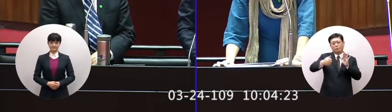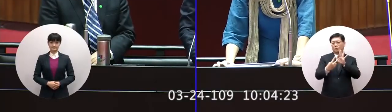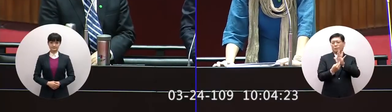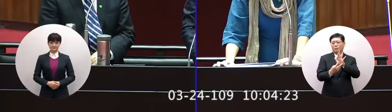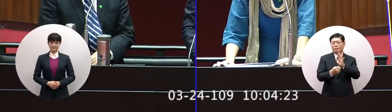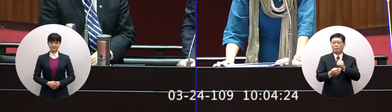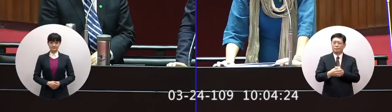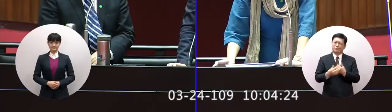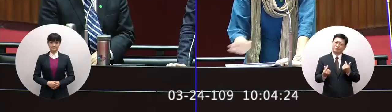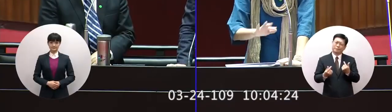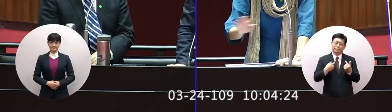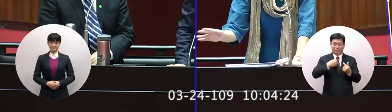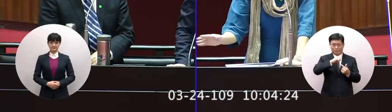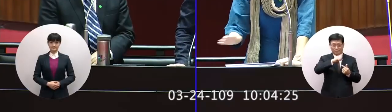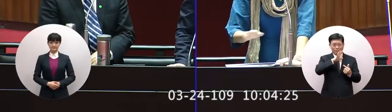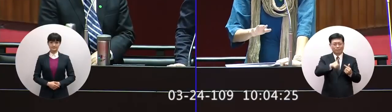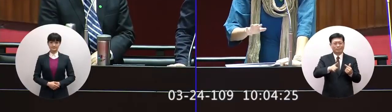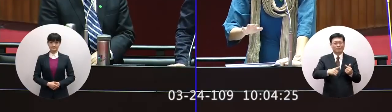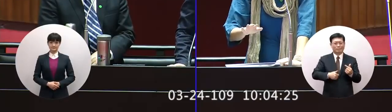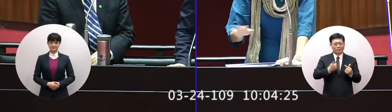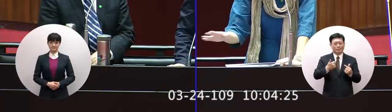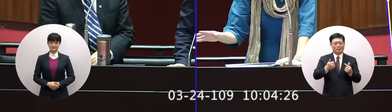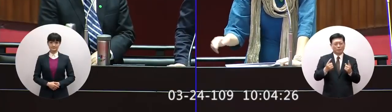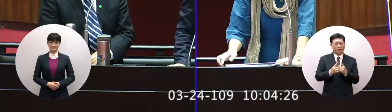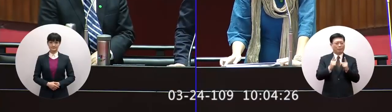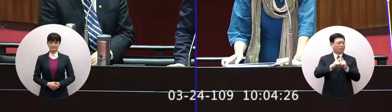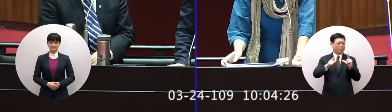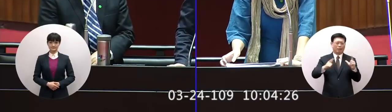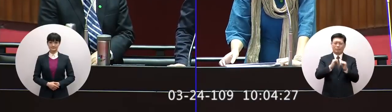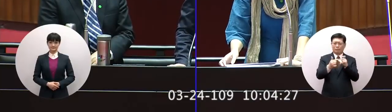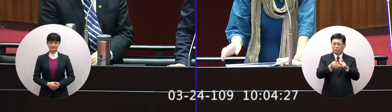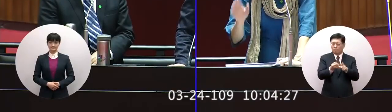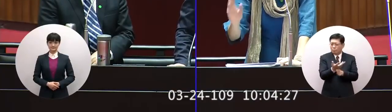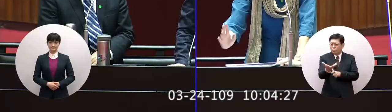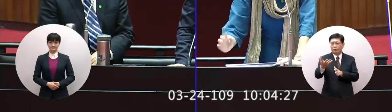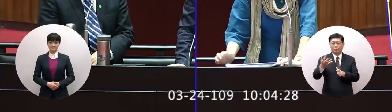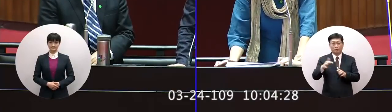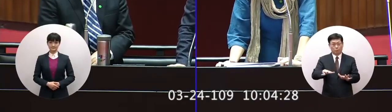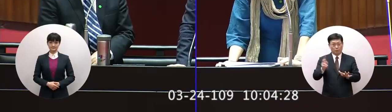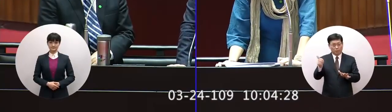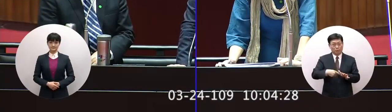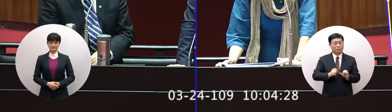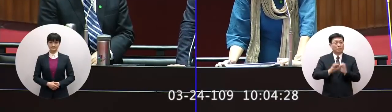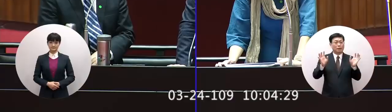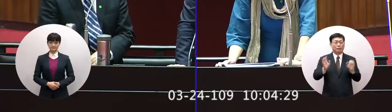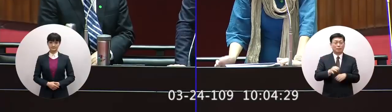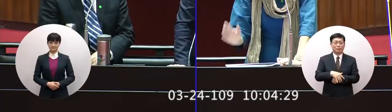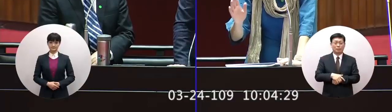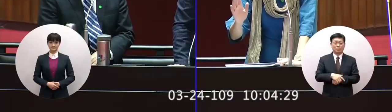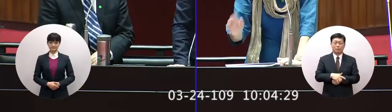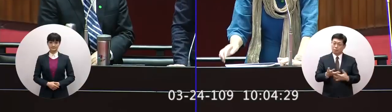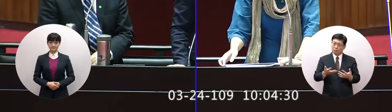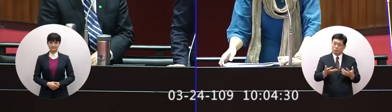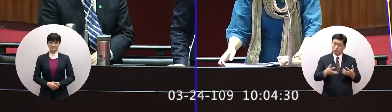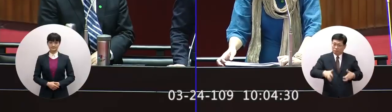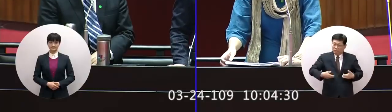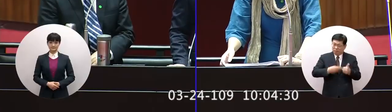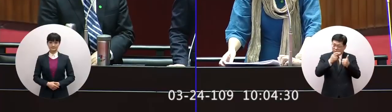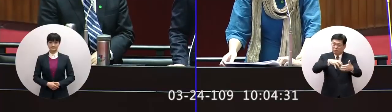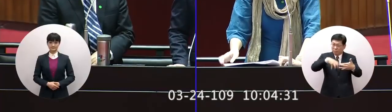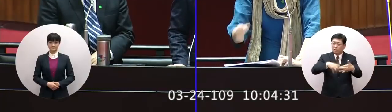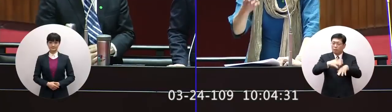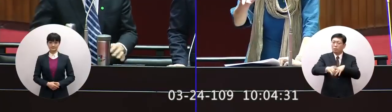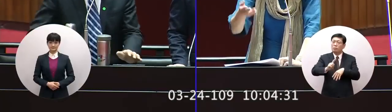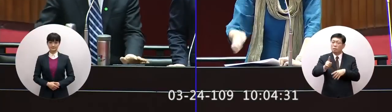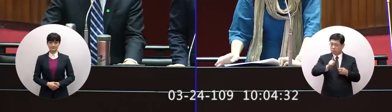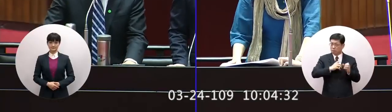是说台湾已经爆发了大规模的社区感染的时候，这个时候我们才会发布紧急命令嘛，那紧急命令的内